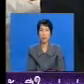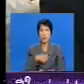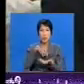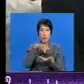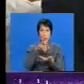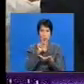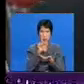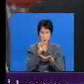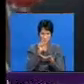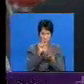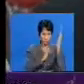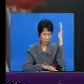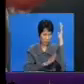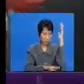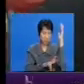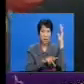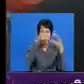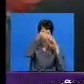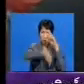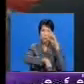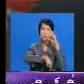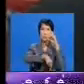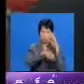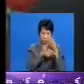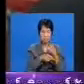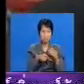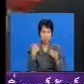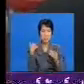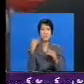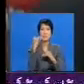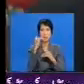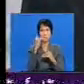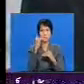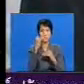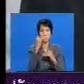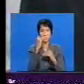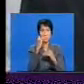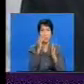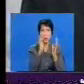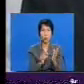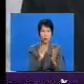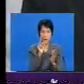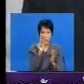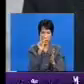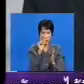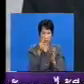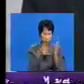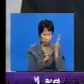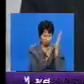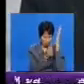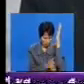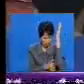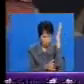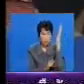อข่าวในเชิงลึกในพื้นที่3จังหวัดชายแดนภาคใต้ยังคงมีข้อจำกัดเนื่องจากสื่อมวลชนที่ลงพื้นที่ต้องตกอยู่ในภาวะความเสี่ย